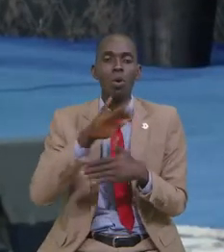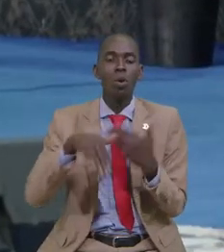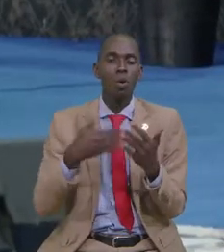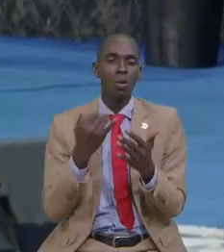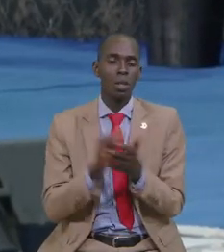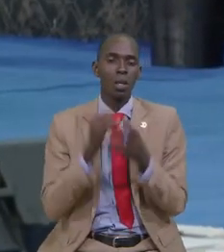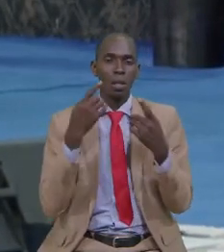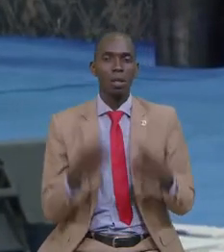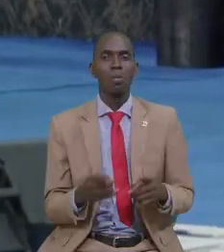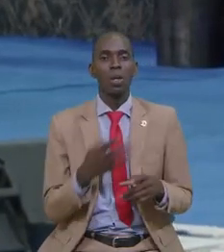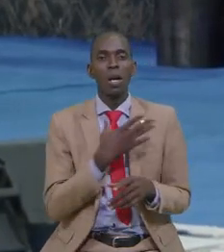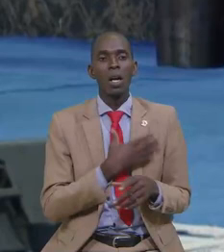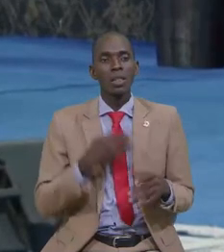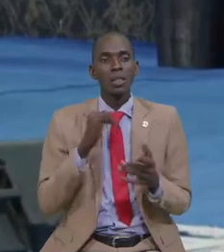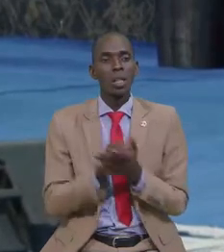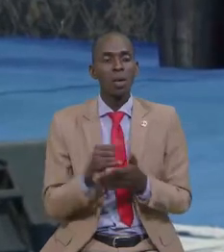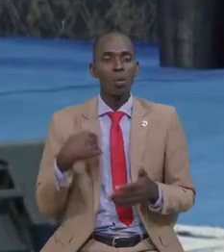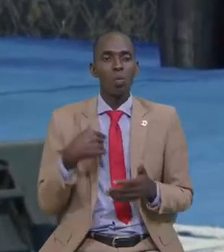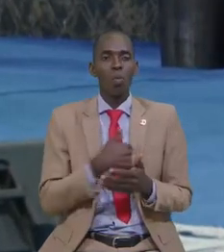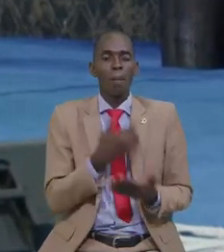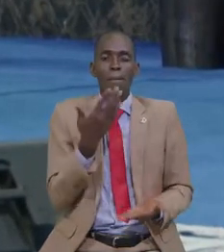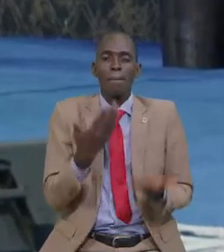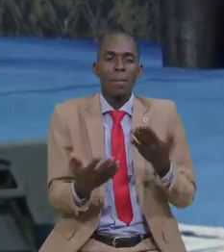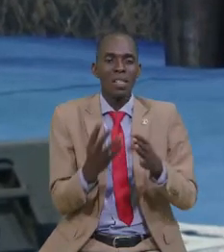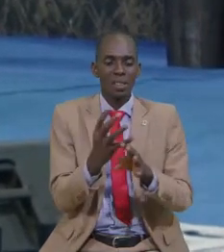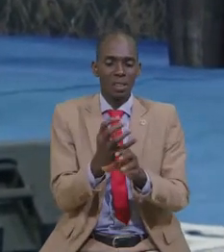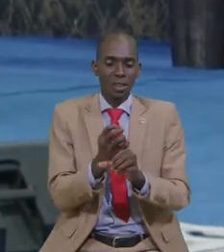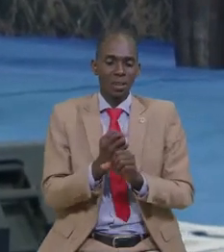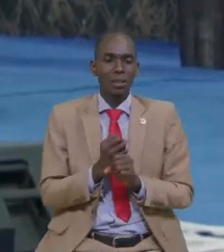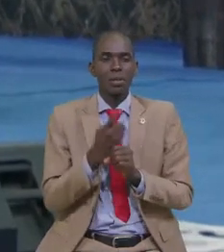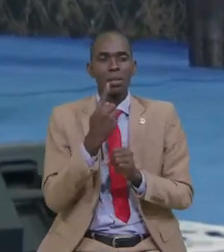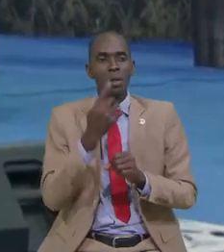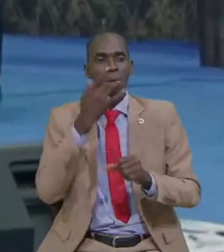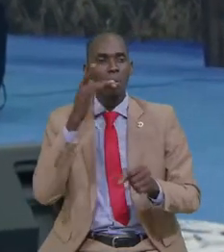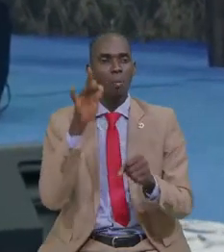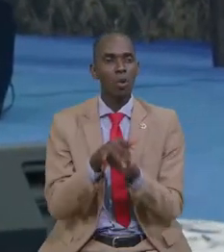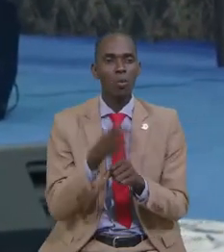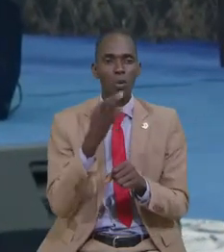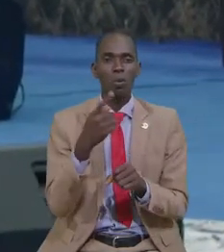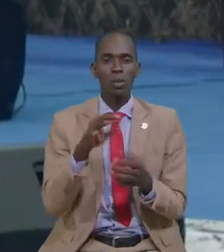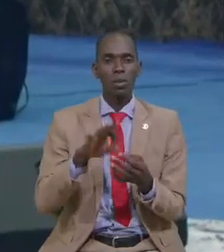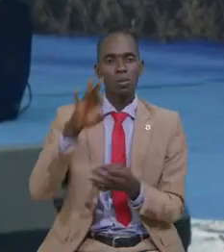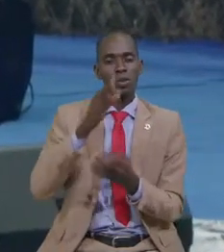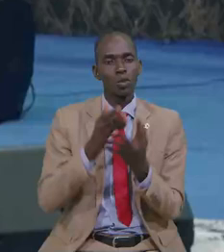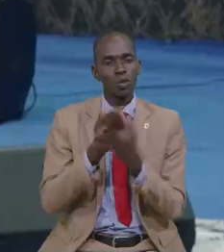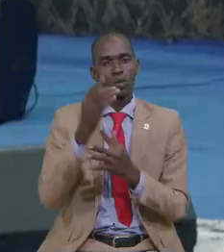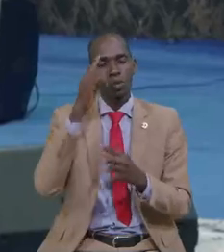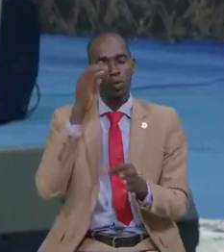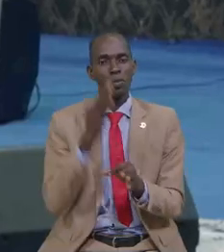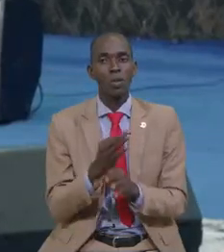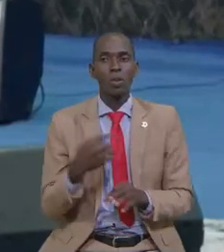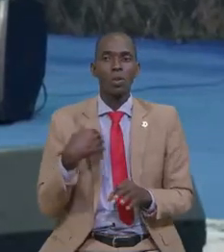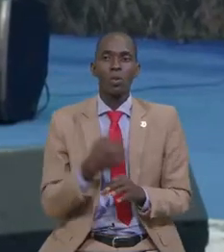arrive. Et que nous ressuscions par la foi l'Esprit qui avait été